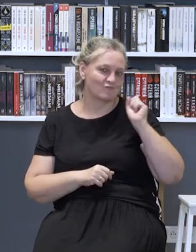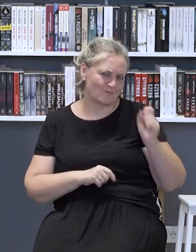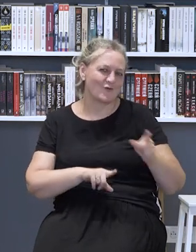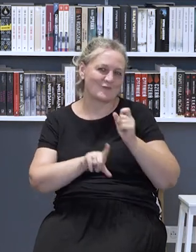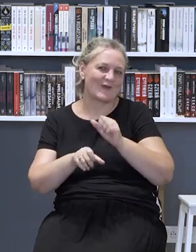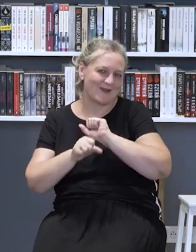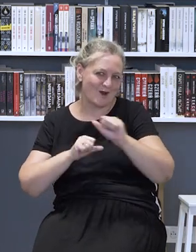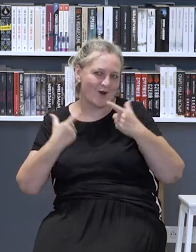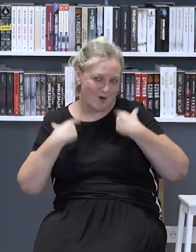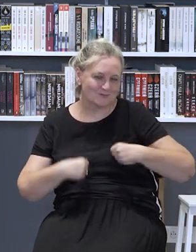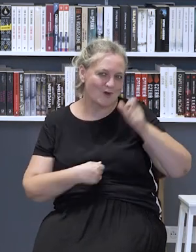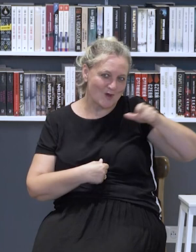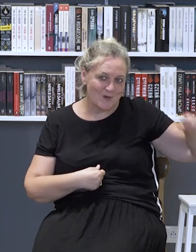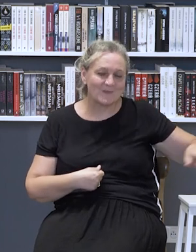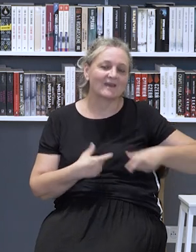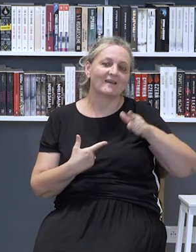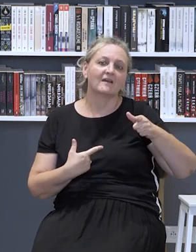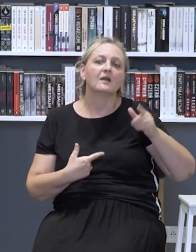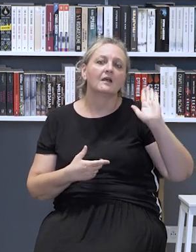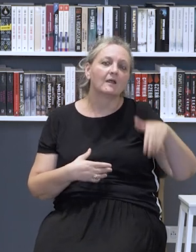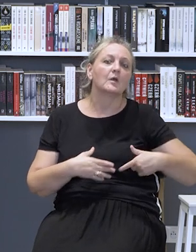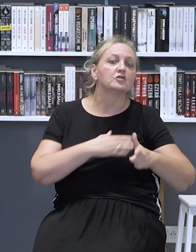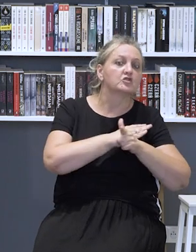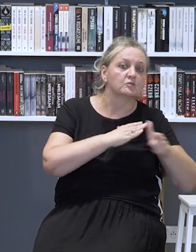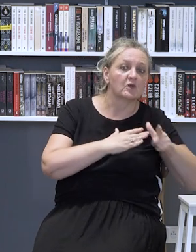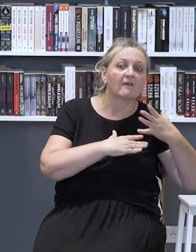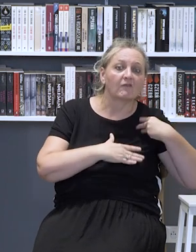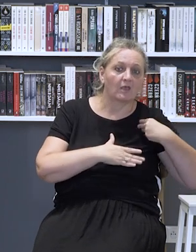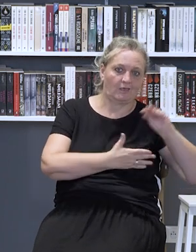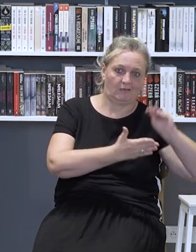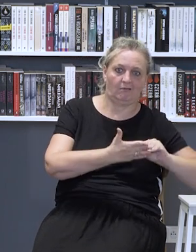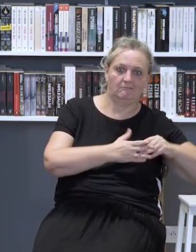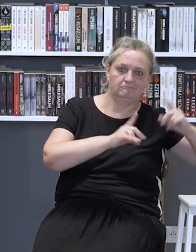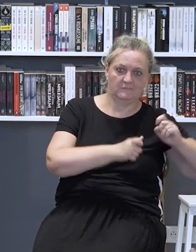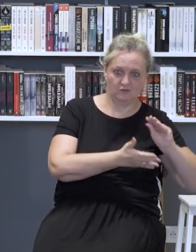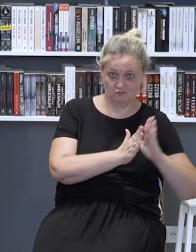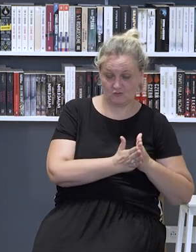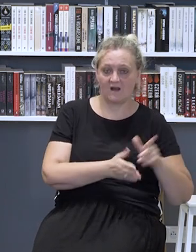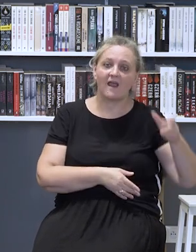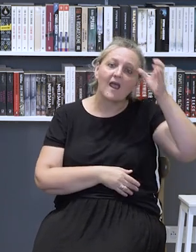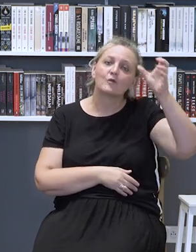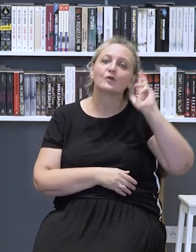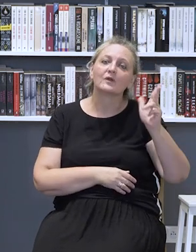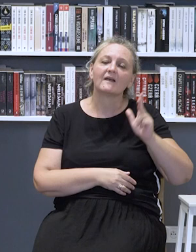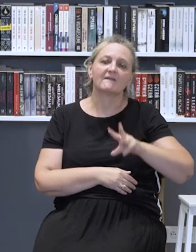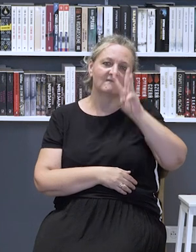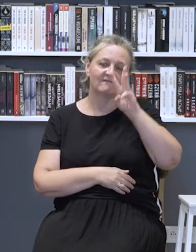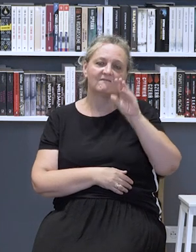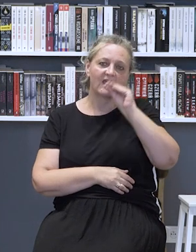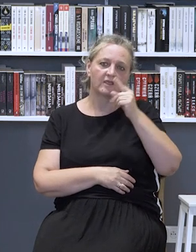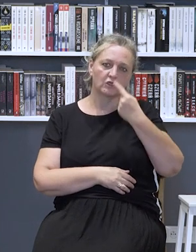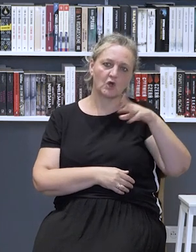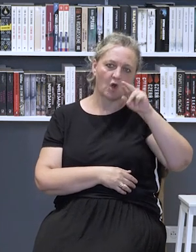którzy debiutowali w wieku lat 77. Myślę tutaj o autorze na przykład Wędrownego